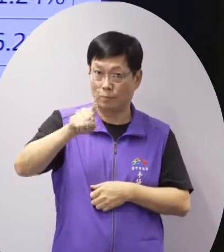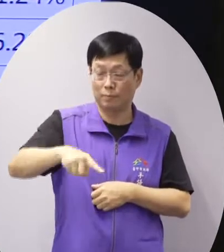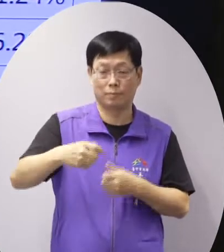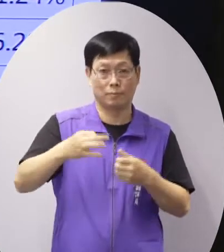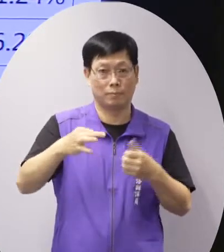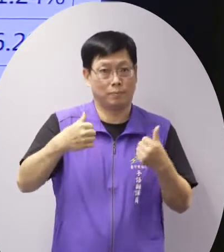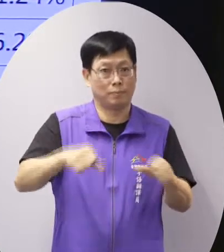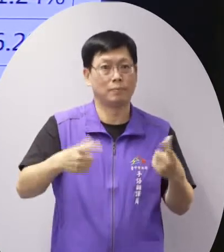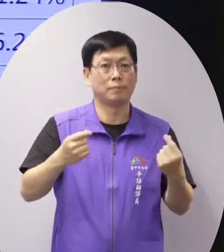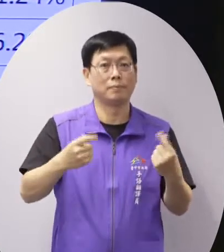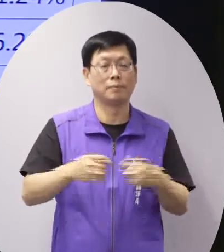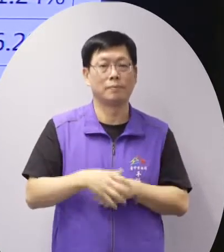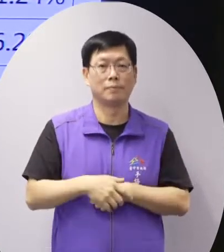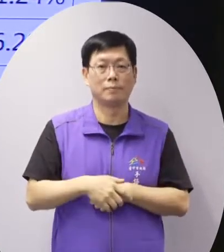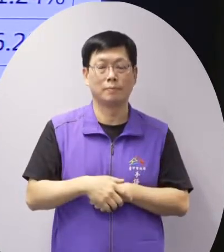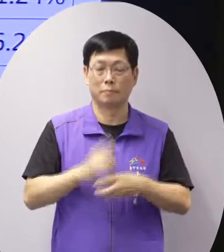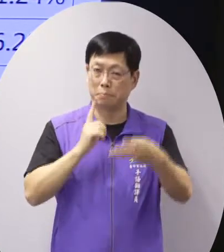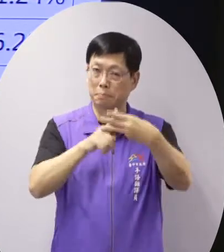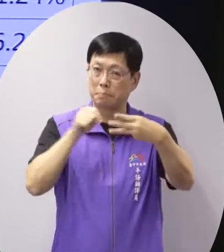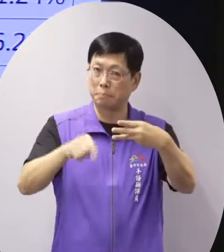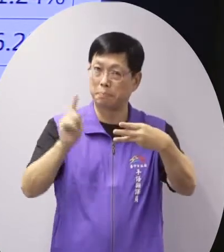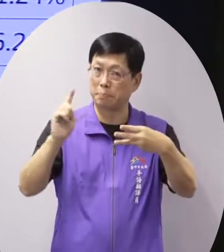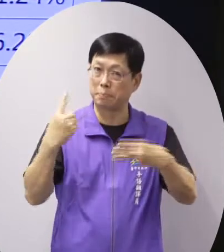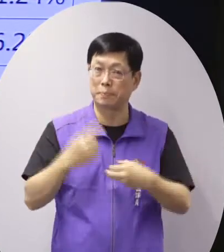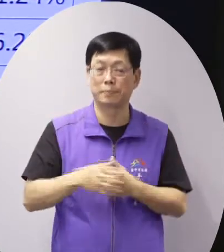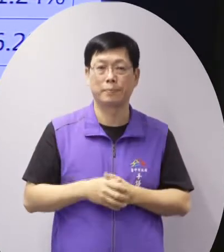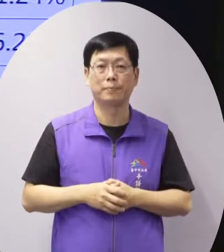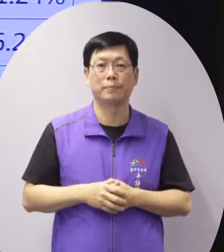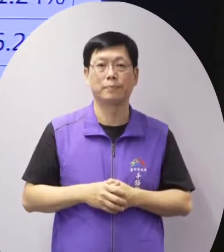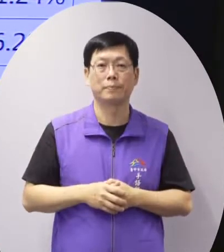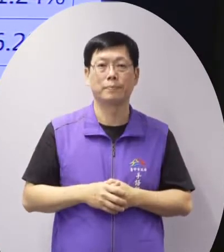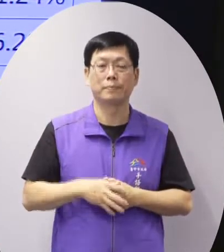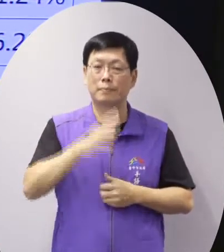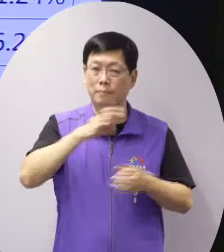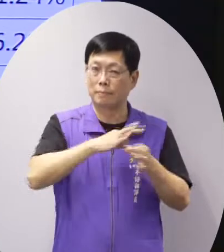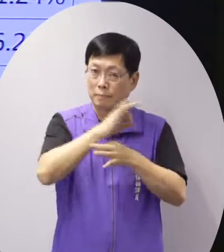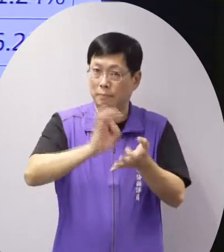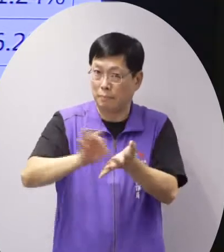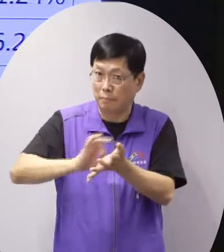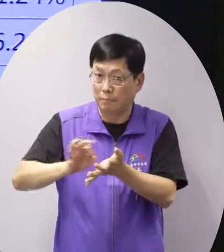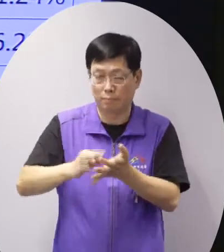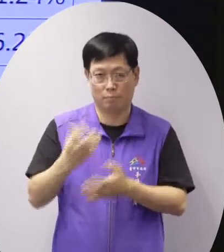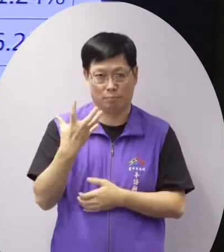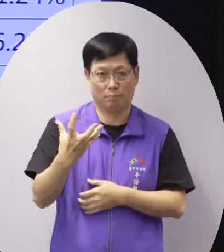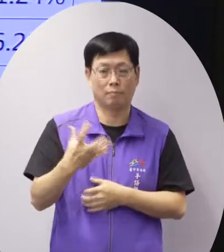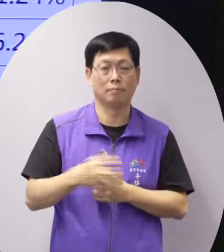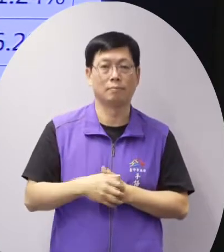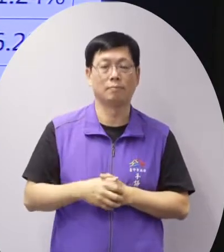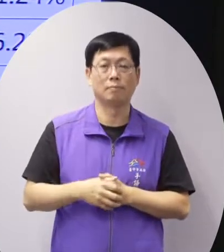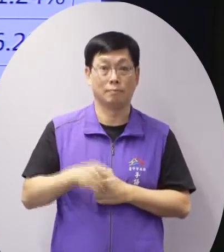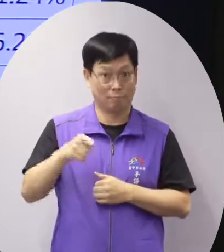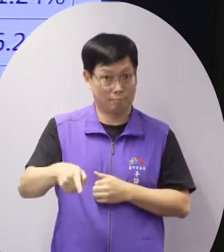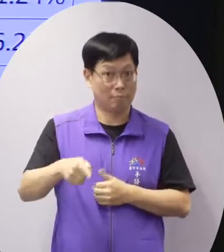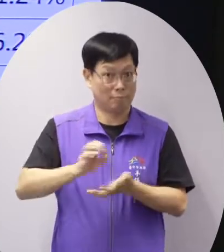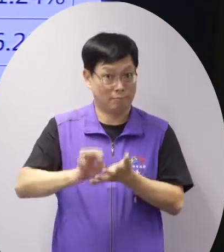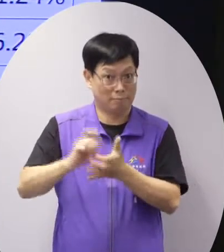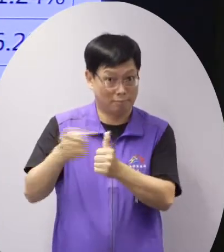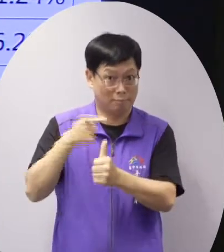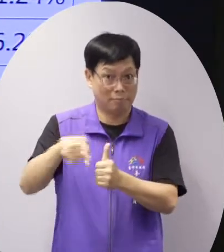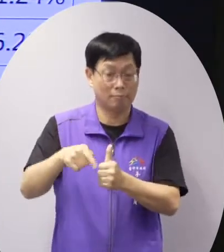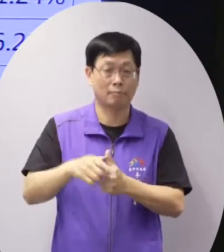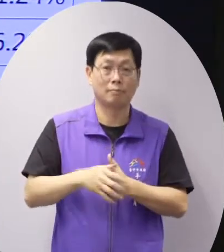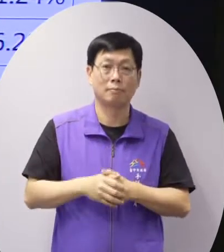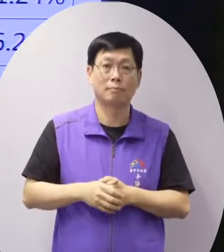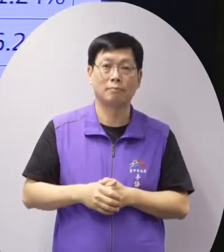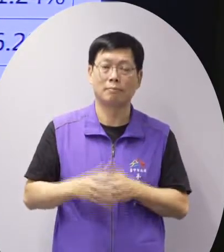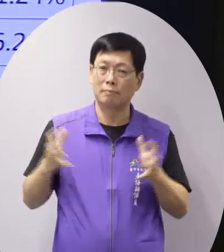50亿3962万1000元。那最主要的话有经济发展支出，我们编的最多。那经济发展支出，